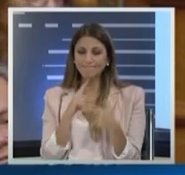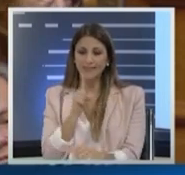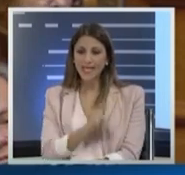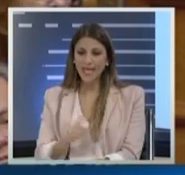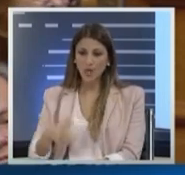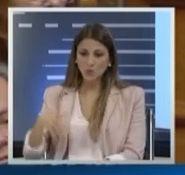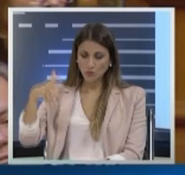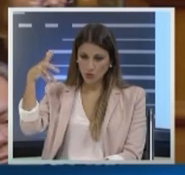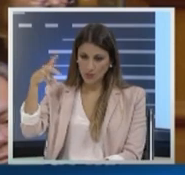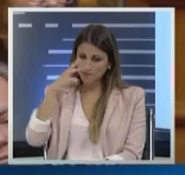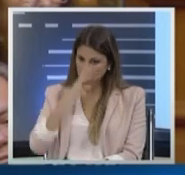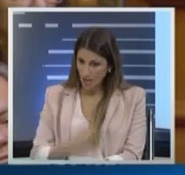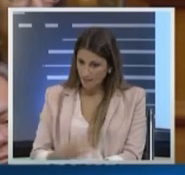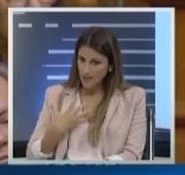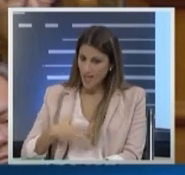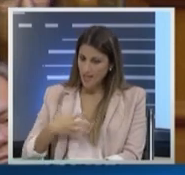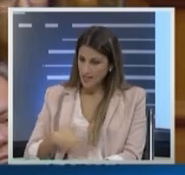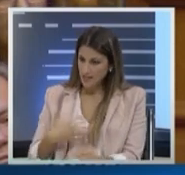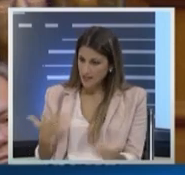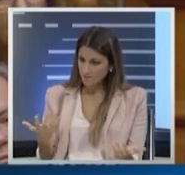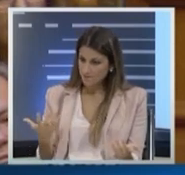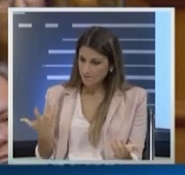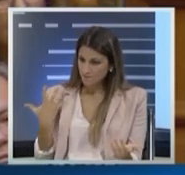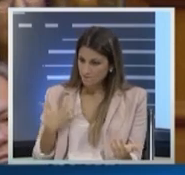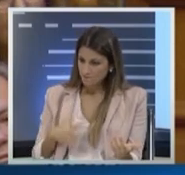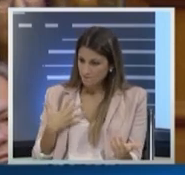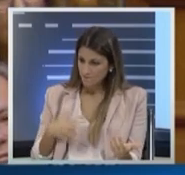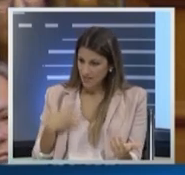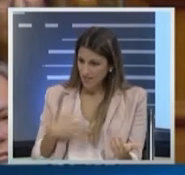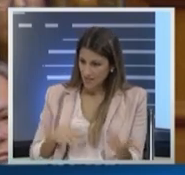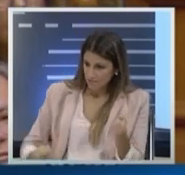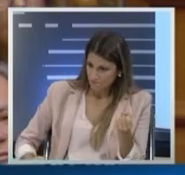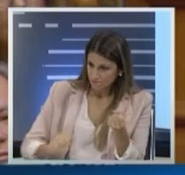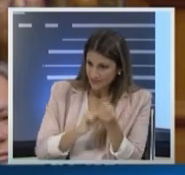Μητσοτάκης όντως έχει μια ατζέντα αντικοινωνική,